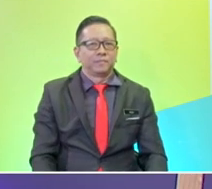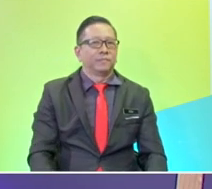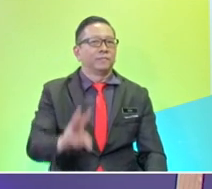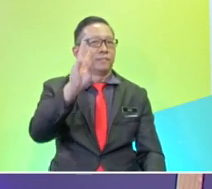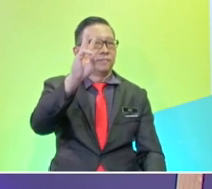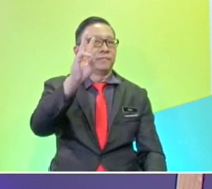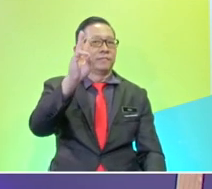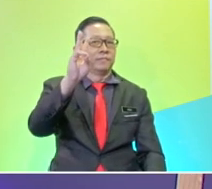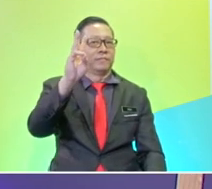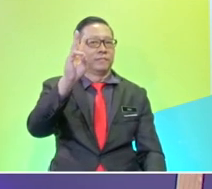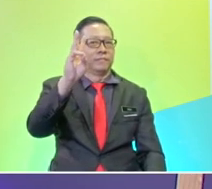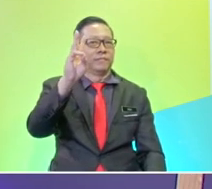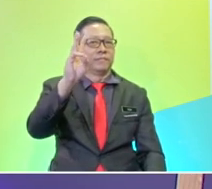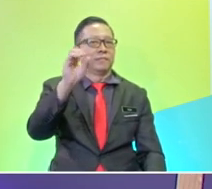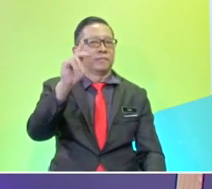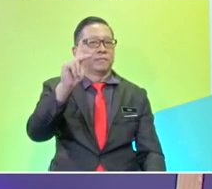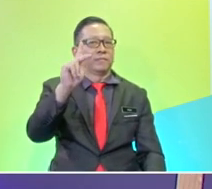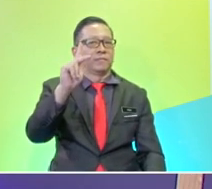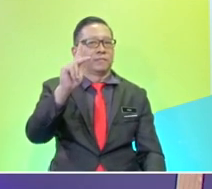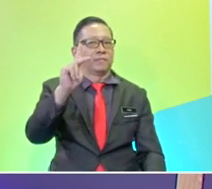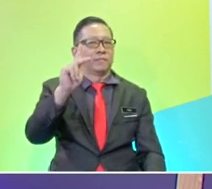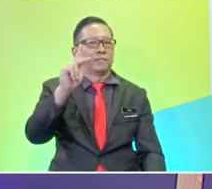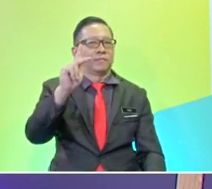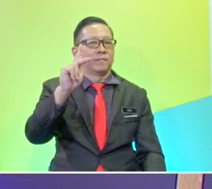oke oke apakah